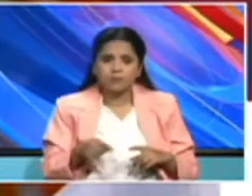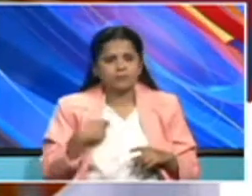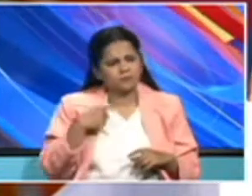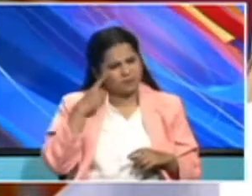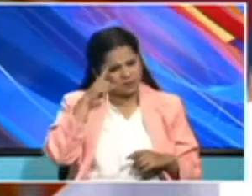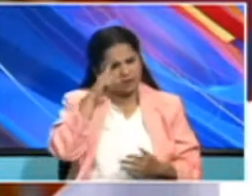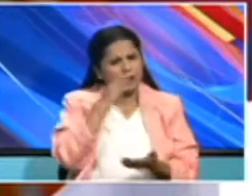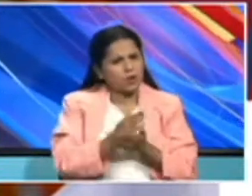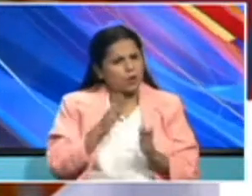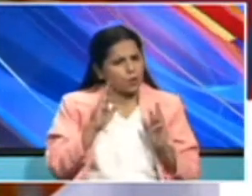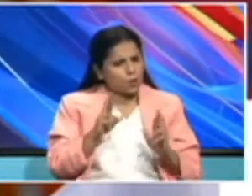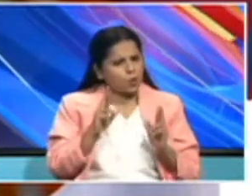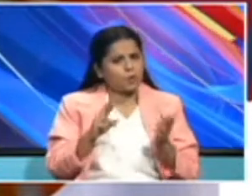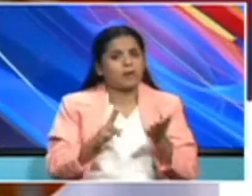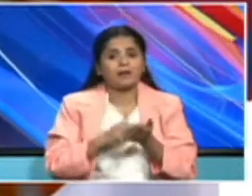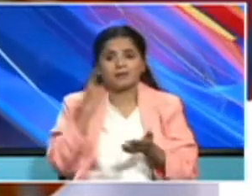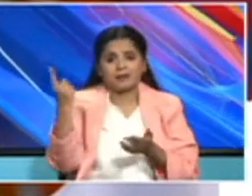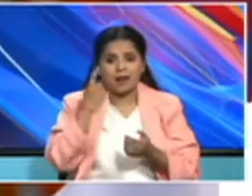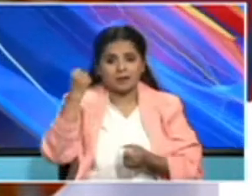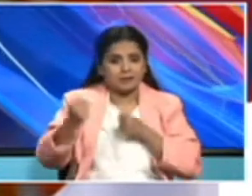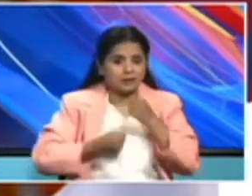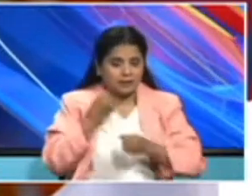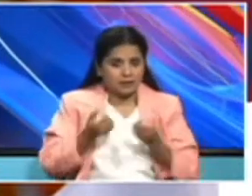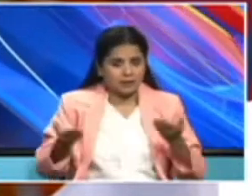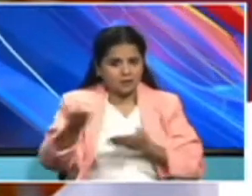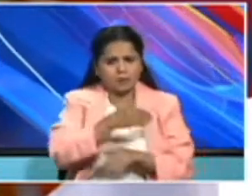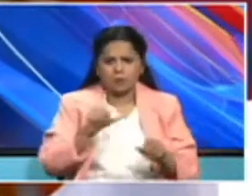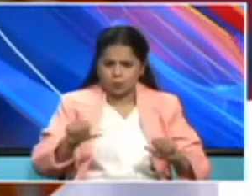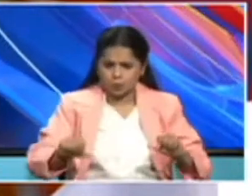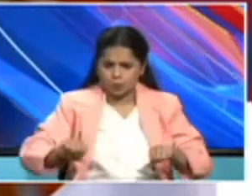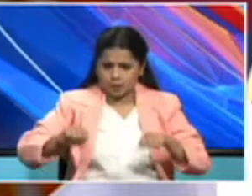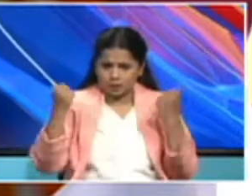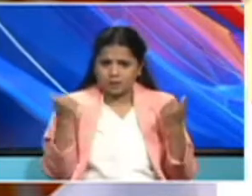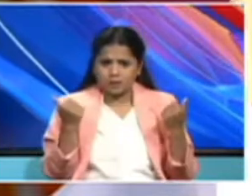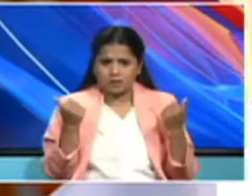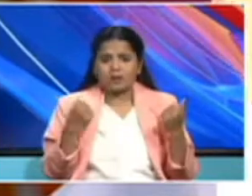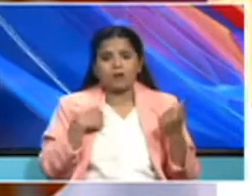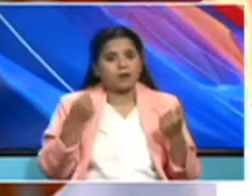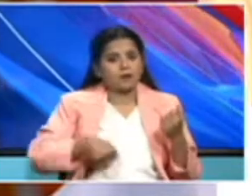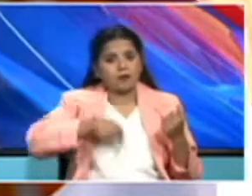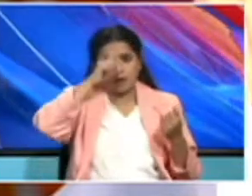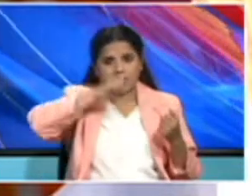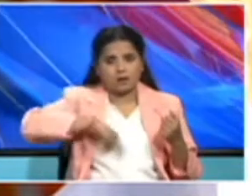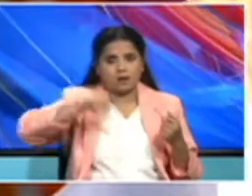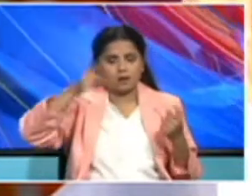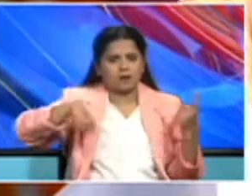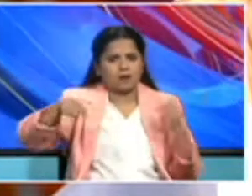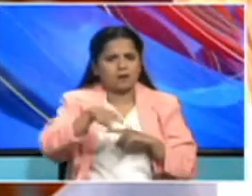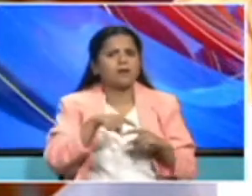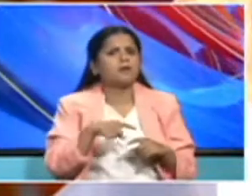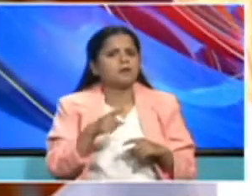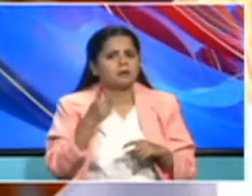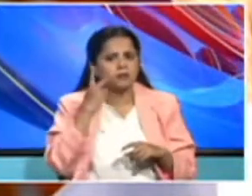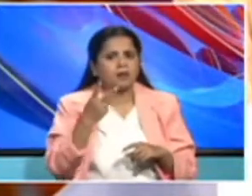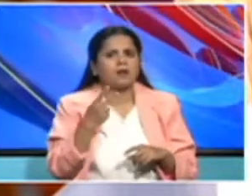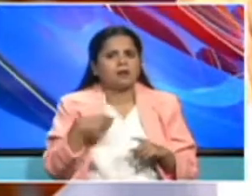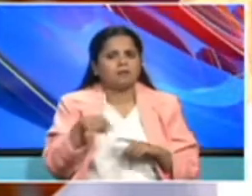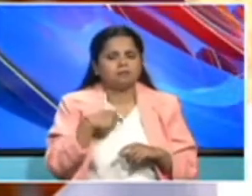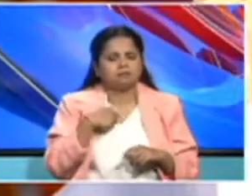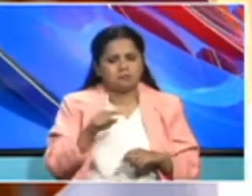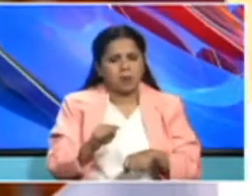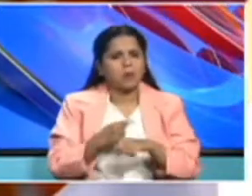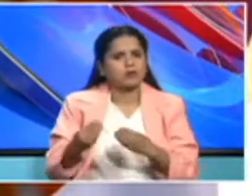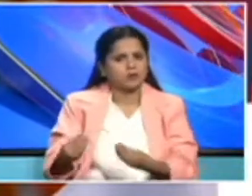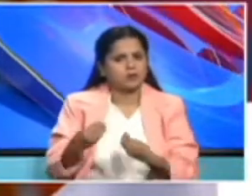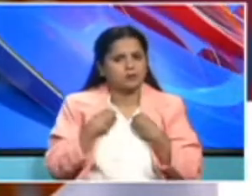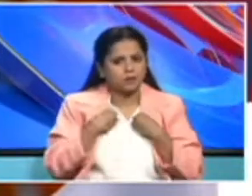नेशनल गेम्स में आपकी जीत देश को जश्न का मौका भी देगी